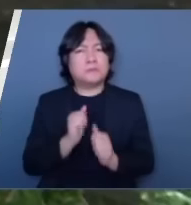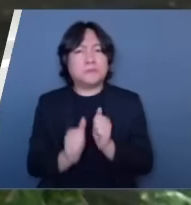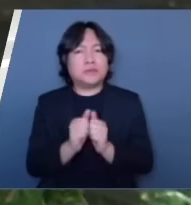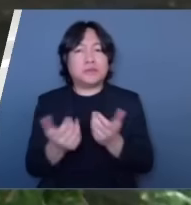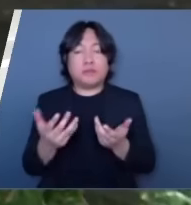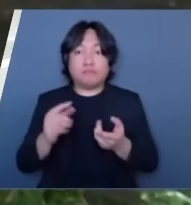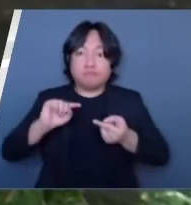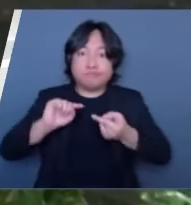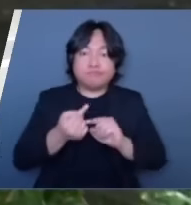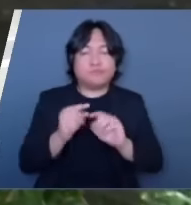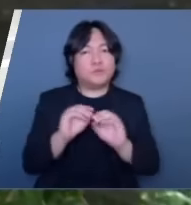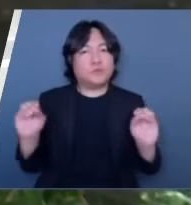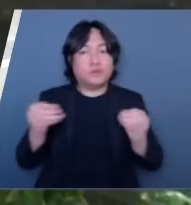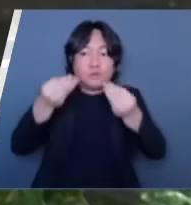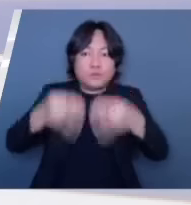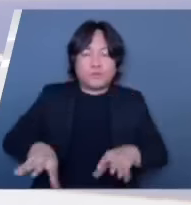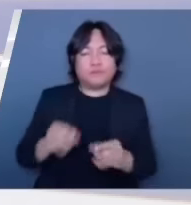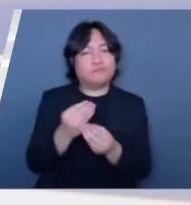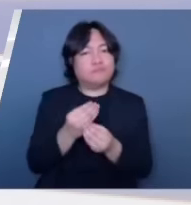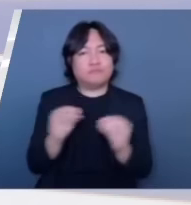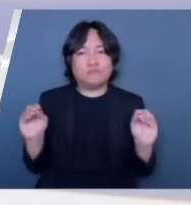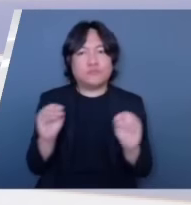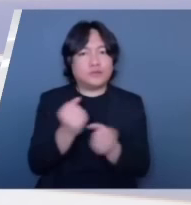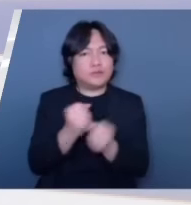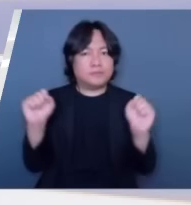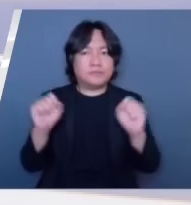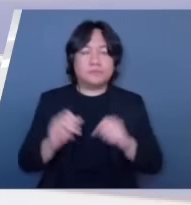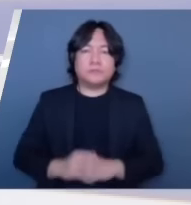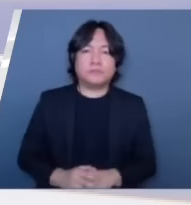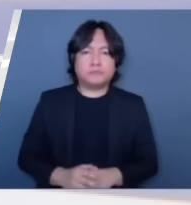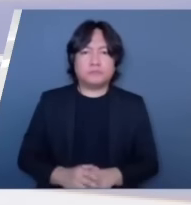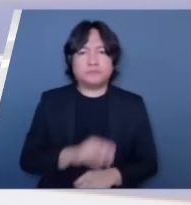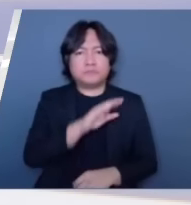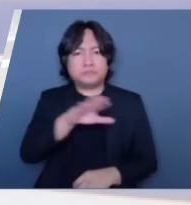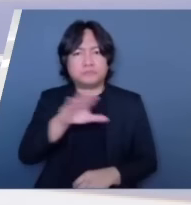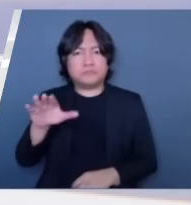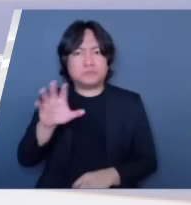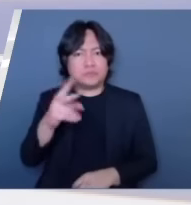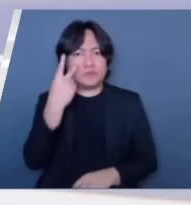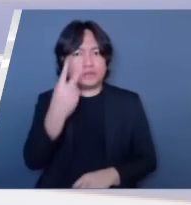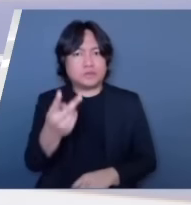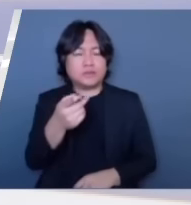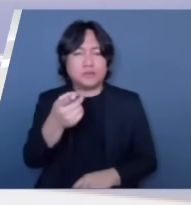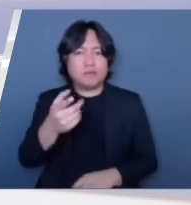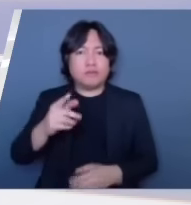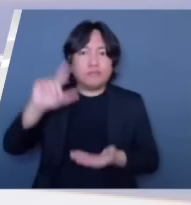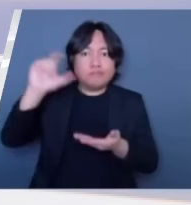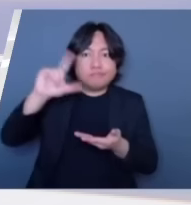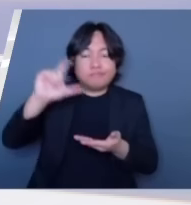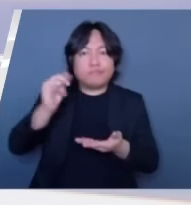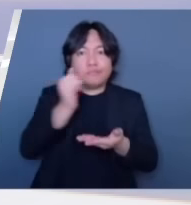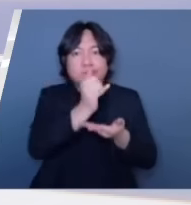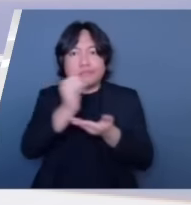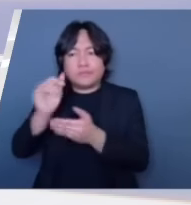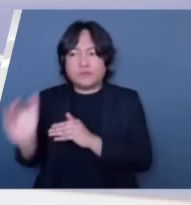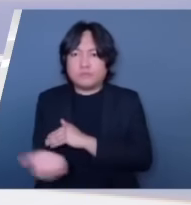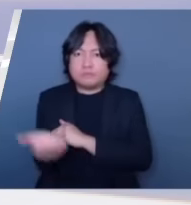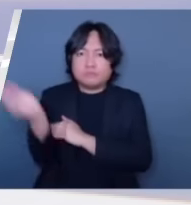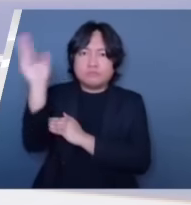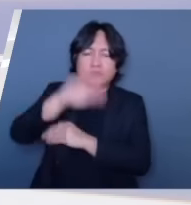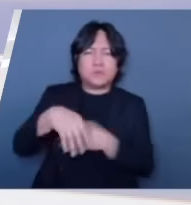o nawawala. PIA. Darlene, kita namin doon sa mga kuha mo mula kaninang umaga hanggang kanina hapon na napakalakas nga ng hangin